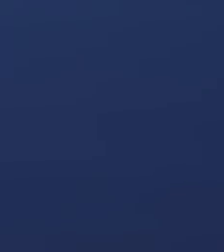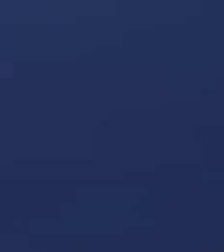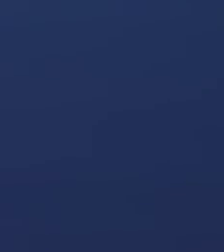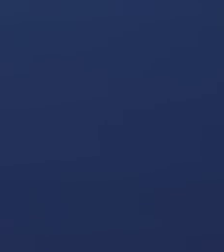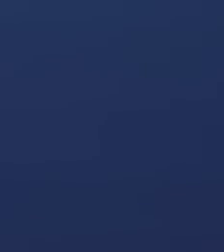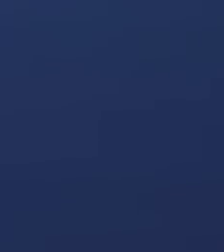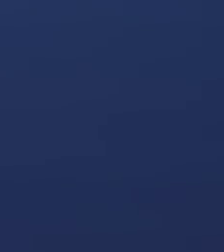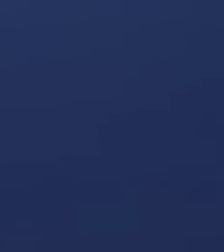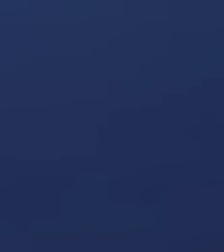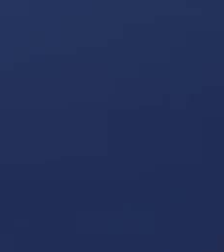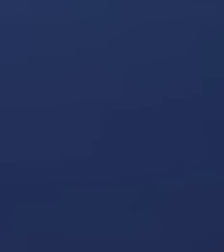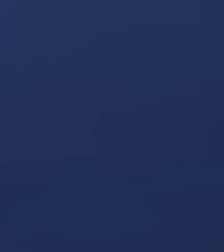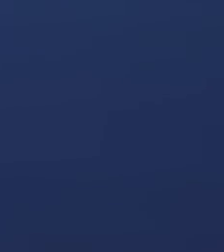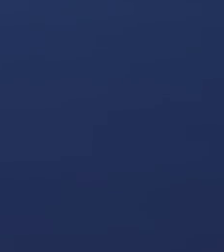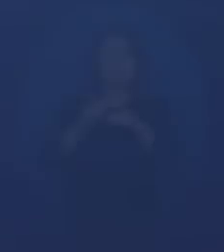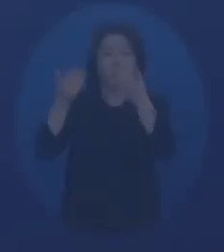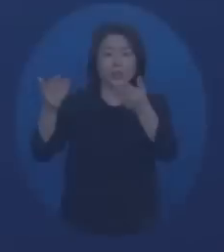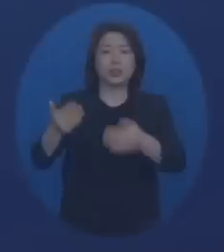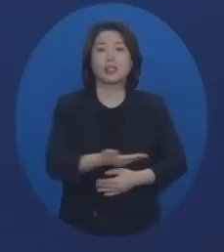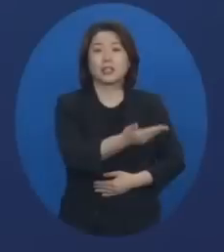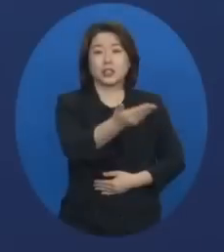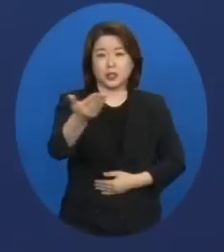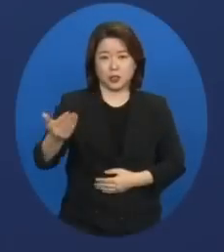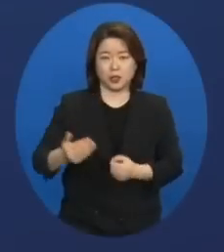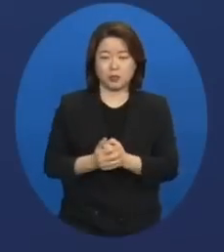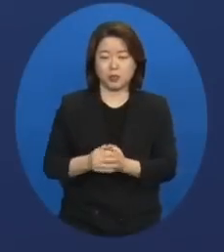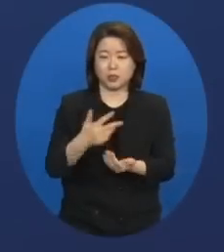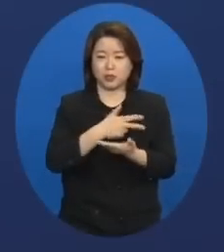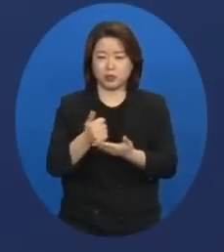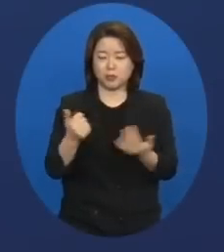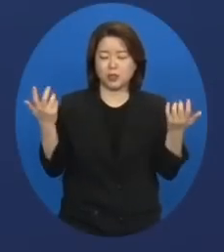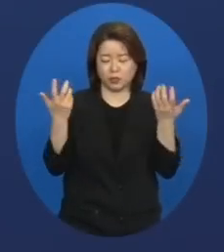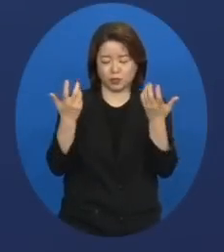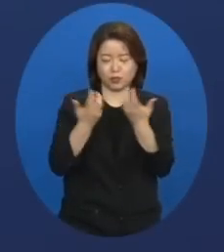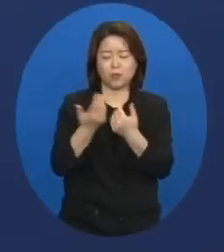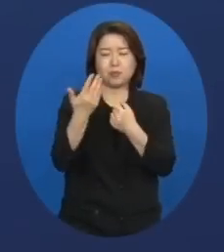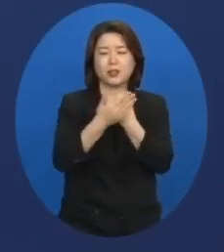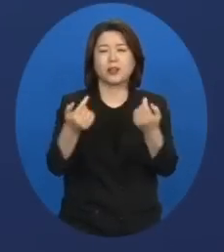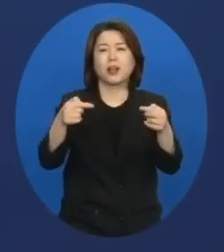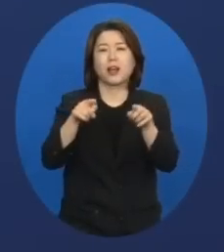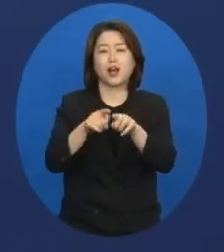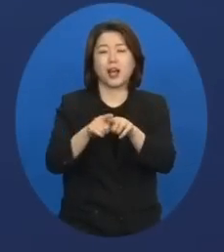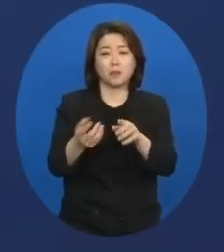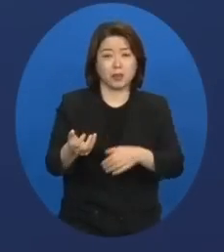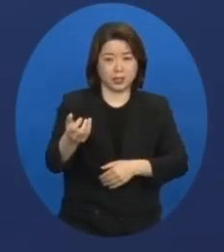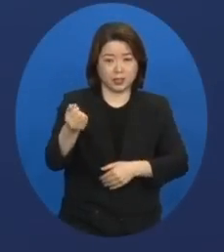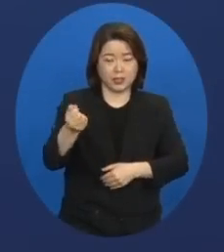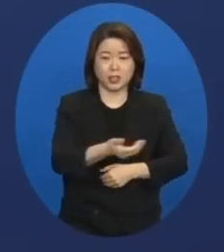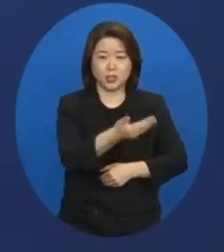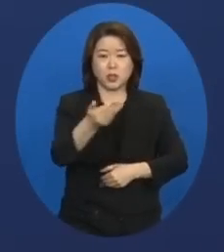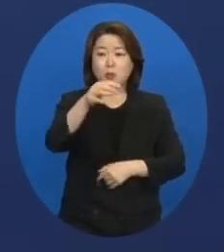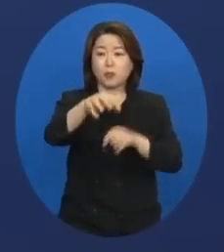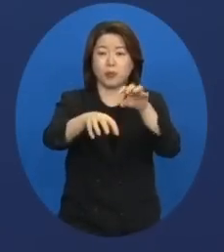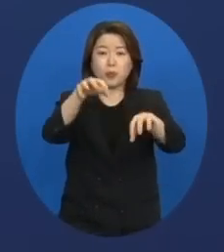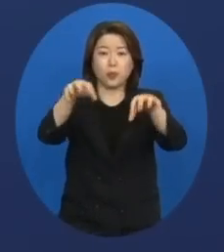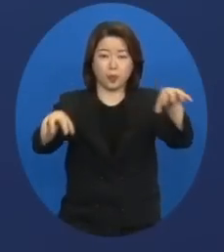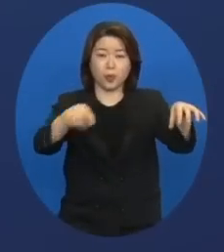오늘도 하나님께 예배하는 여러분들 주님의 충만한 은혜가 함께하기를 여러분의 있는